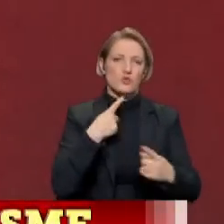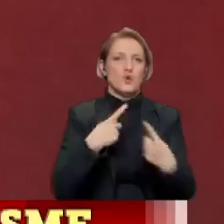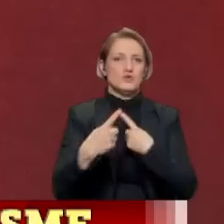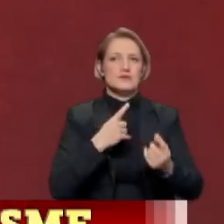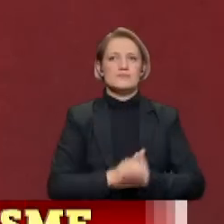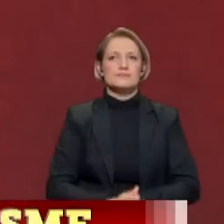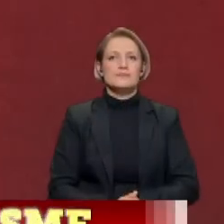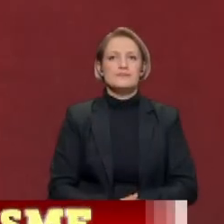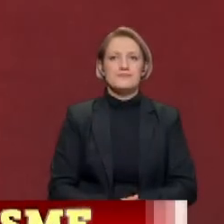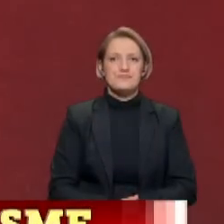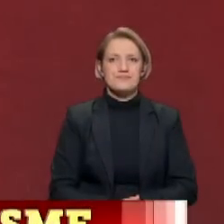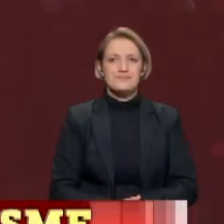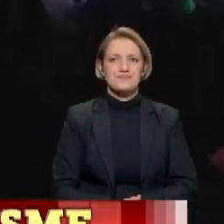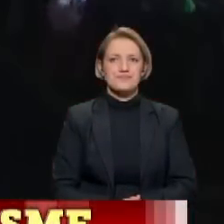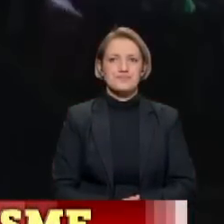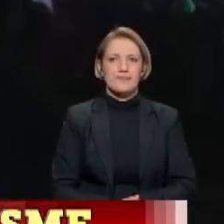konuşalım.